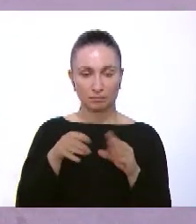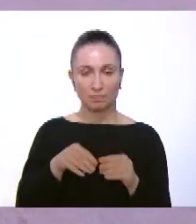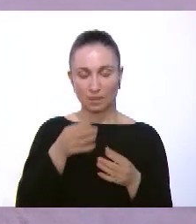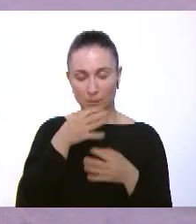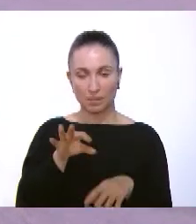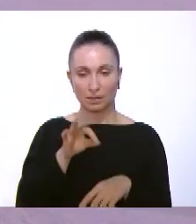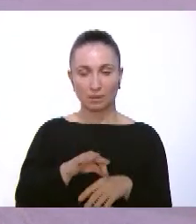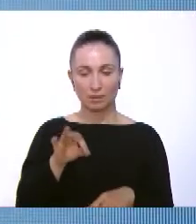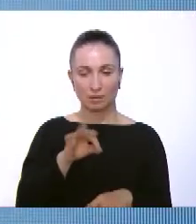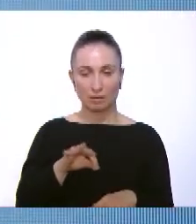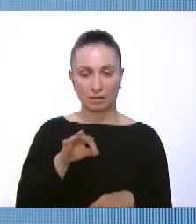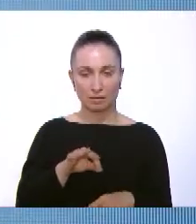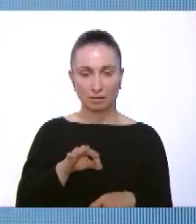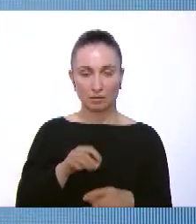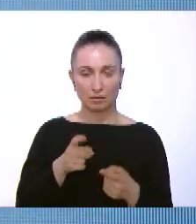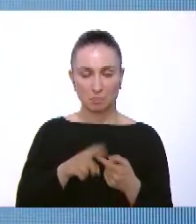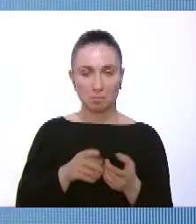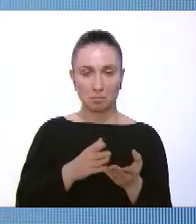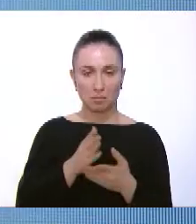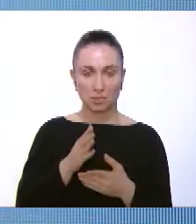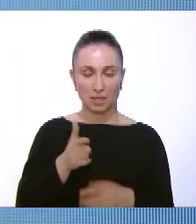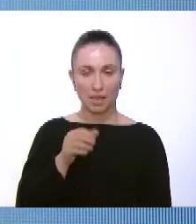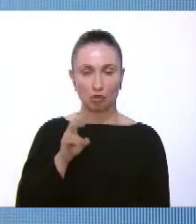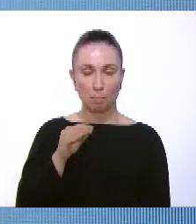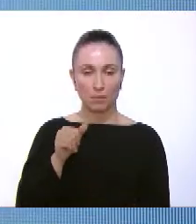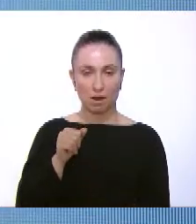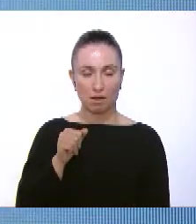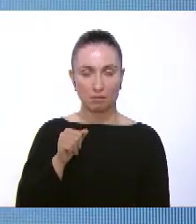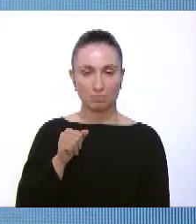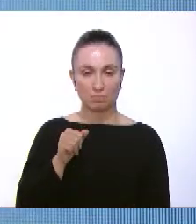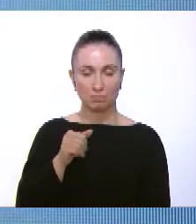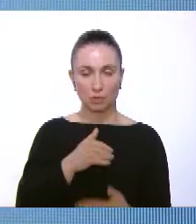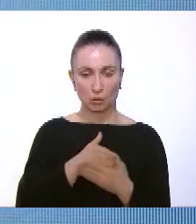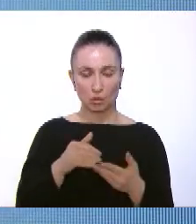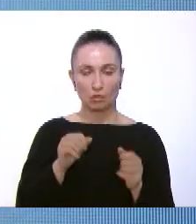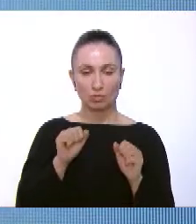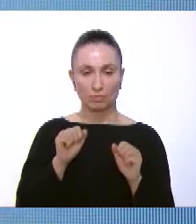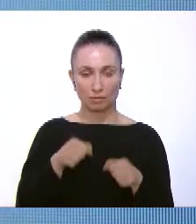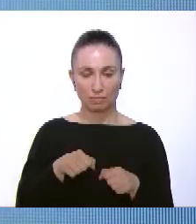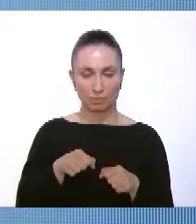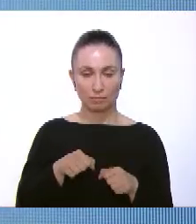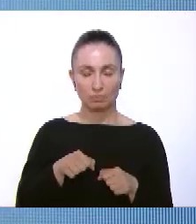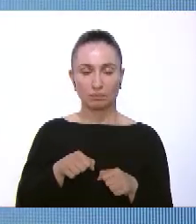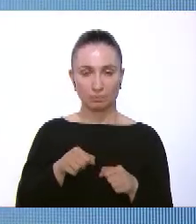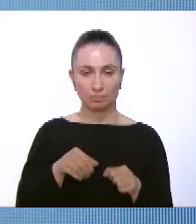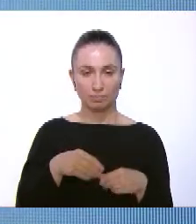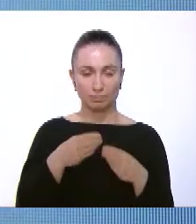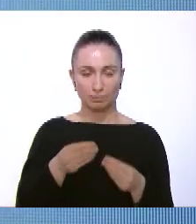ნებისმიერ დაავადების მიმართ გენომის დონეზე შეგვიძლია განსაზღვროთ